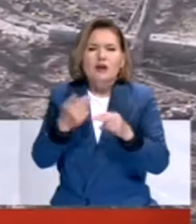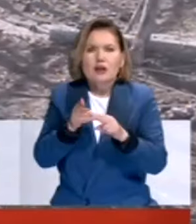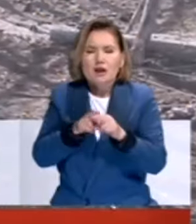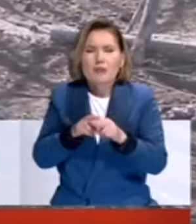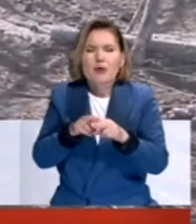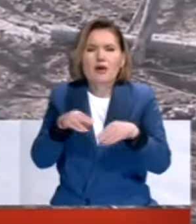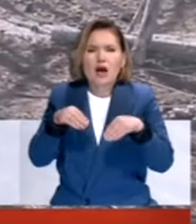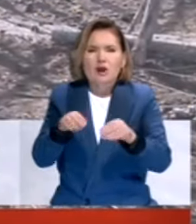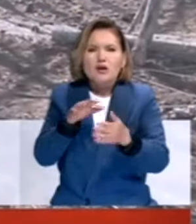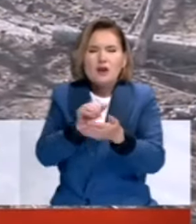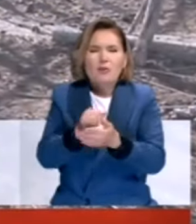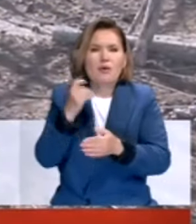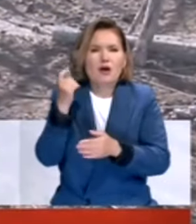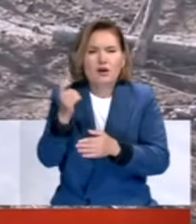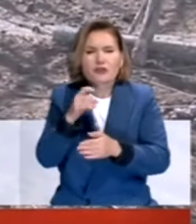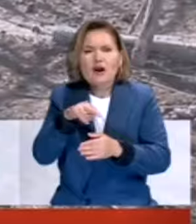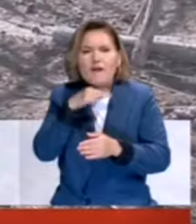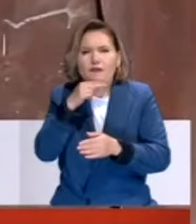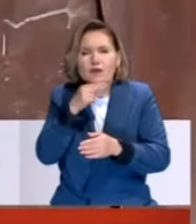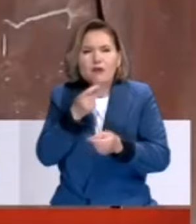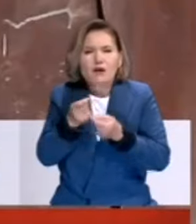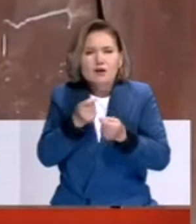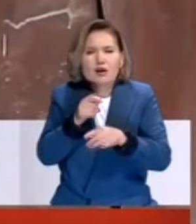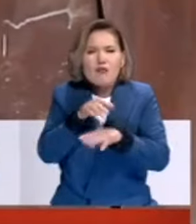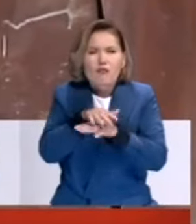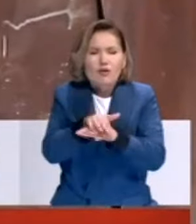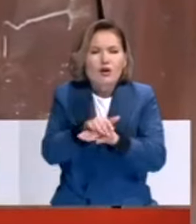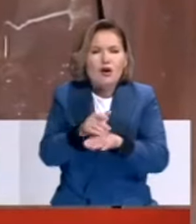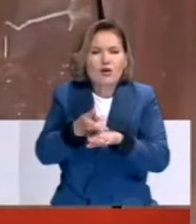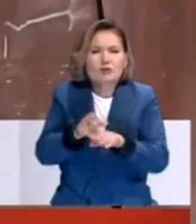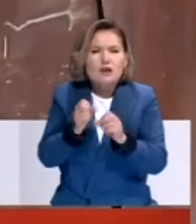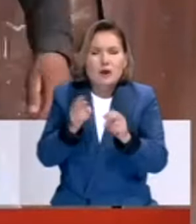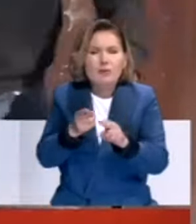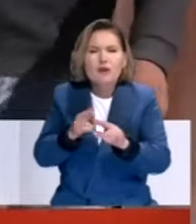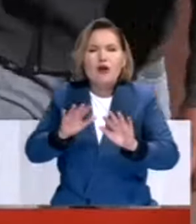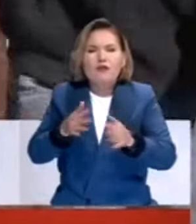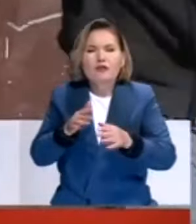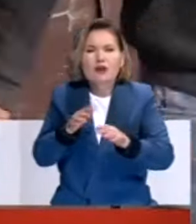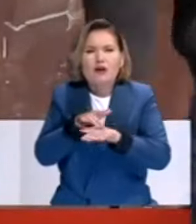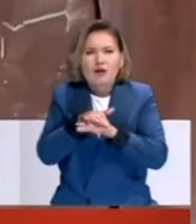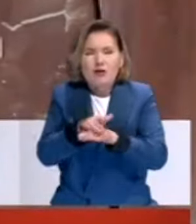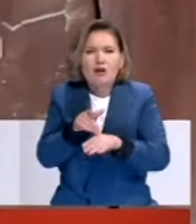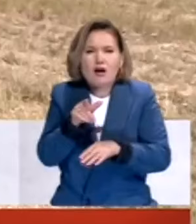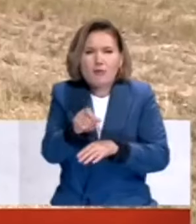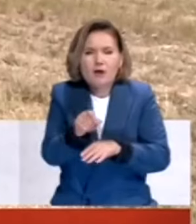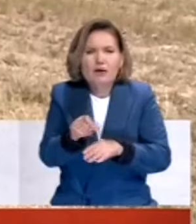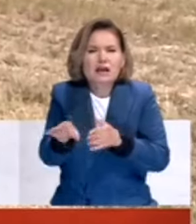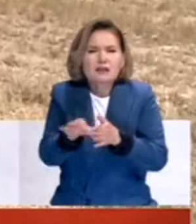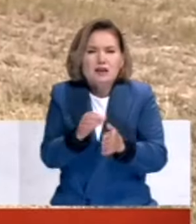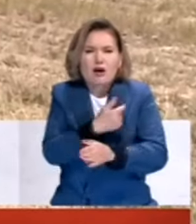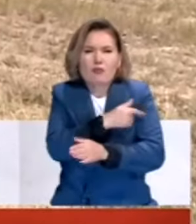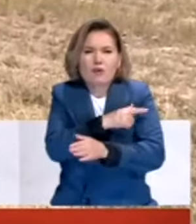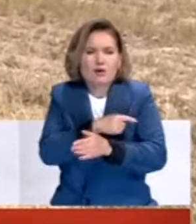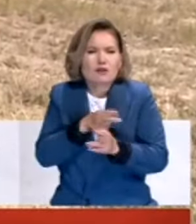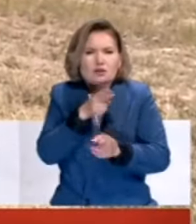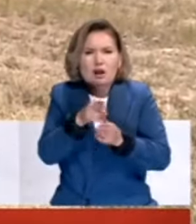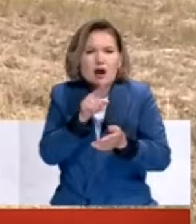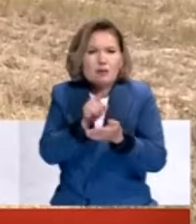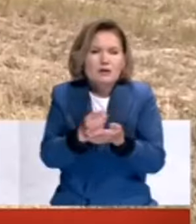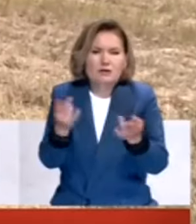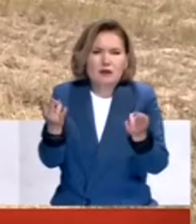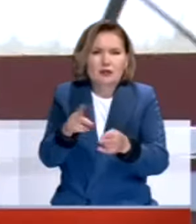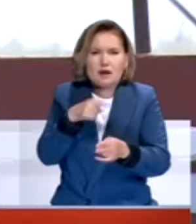дегенде кенеден сақ болуға жеттігін ескертеді. Егер зиянкес шаққан жағдайда дереу медициналық көмекке жүгіну керек дейді